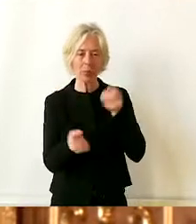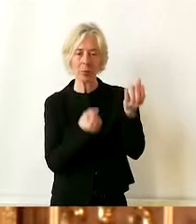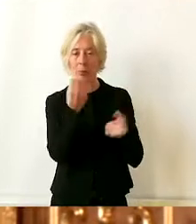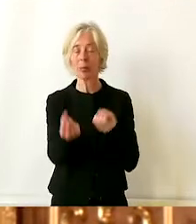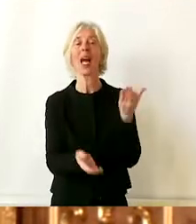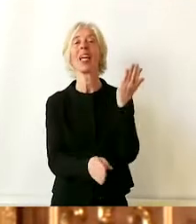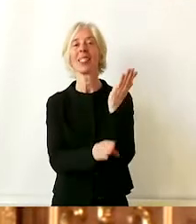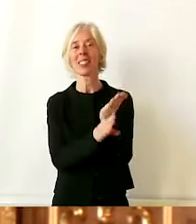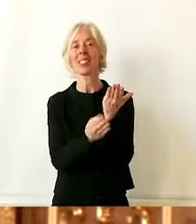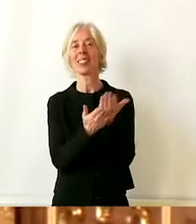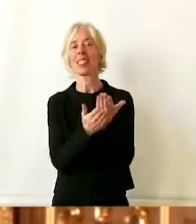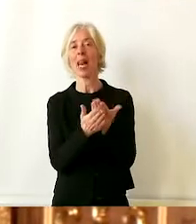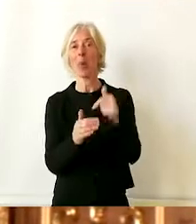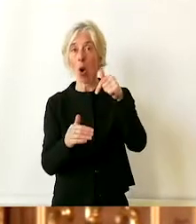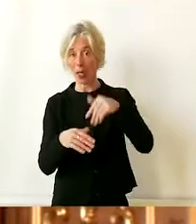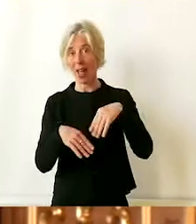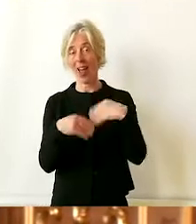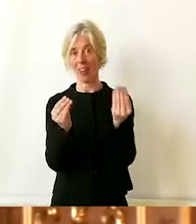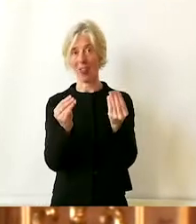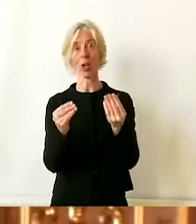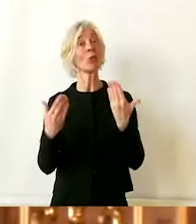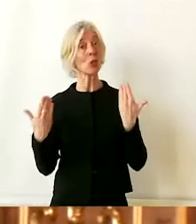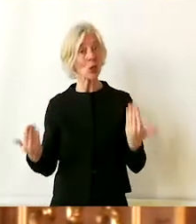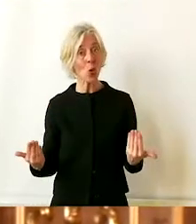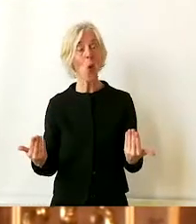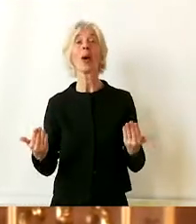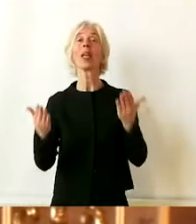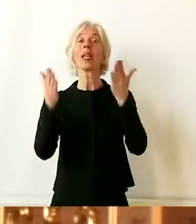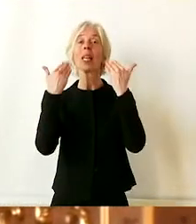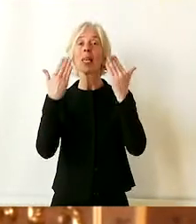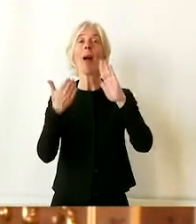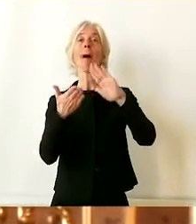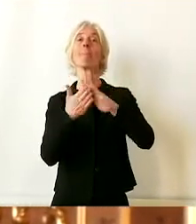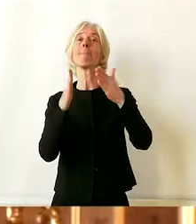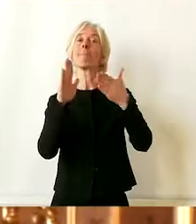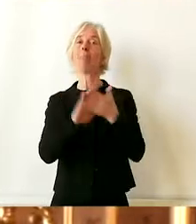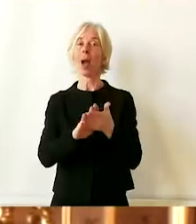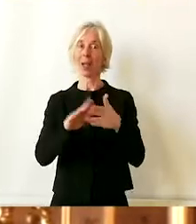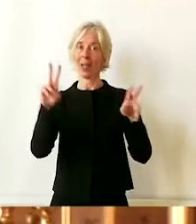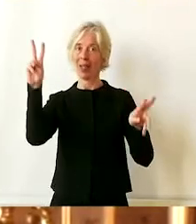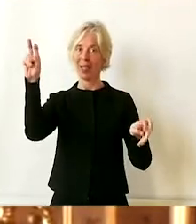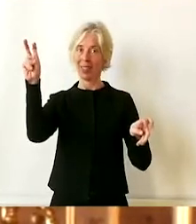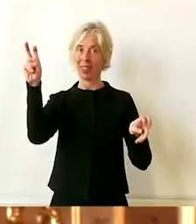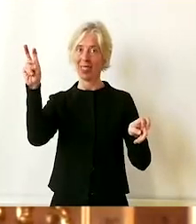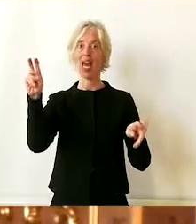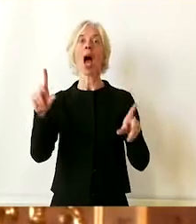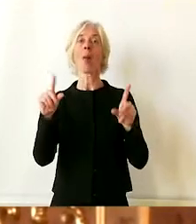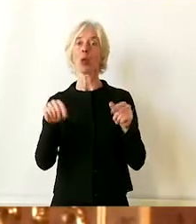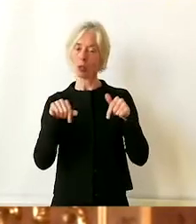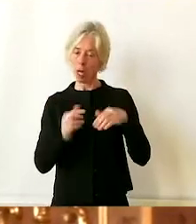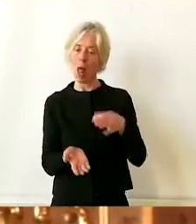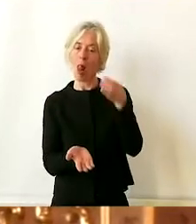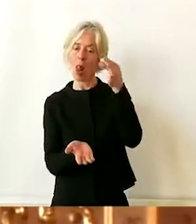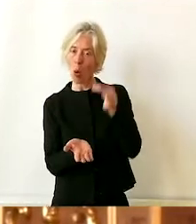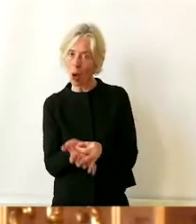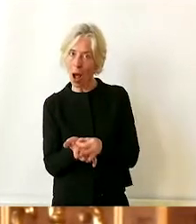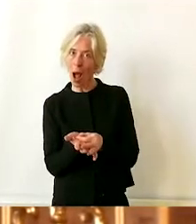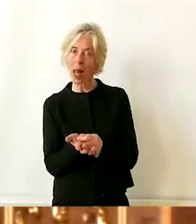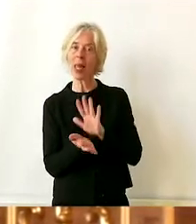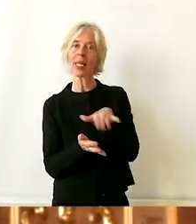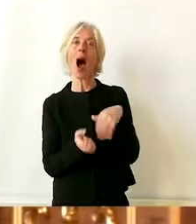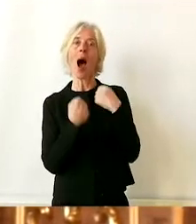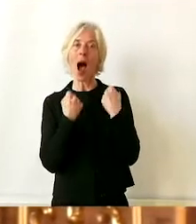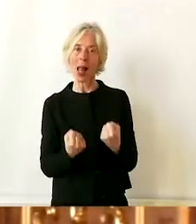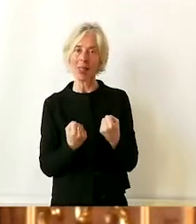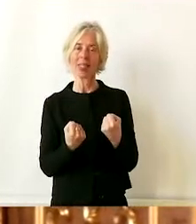anfangen. Und der Klimapakt steht dann letztlich unter dem Motto lokal, nachhaltig, aber trotzdem international